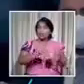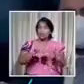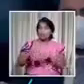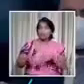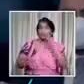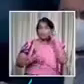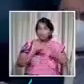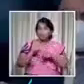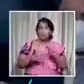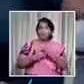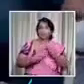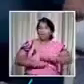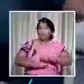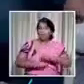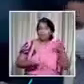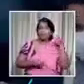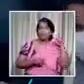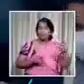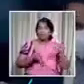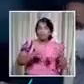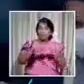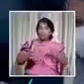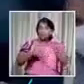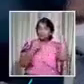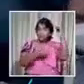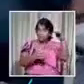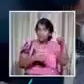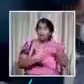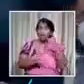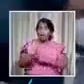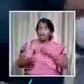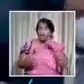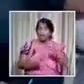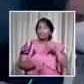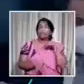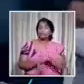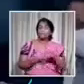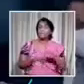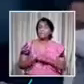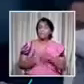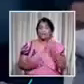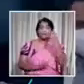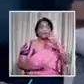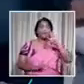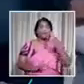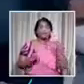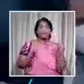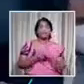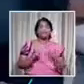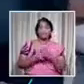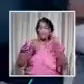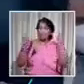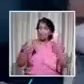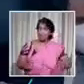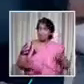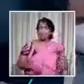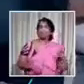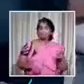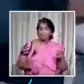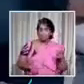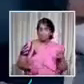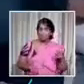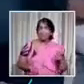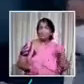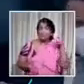ගොවියා වලපලට සම විතර නෙමෙයි කෘෂි අපනයනෙන් අවුරුද්දකට එන මිලියන 2400 ඩොලර් නැති කරන තත්ත්වයක් උඩු දවදා